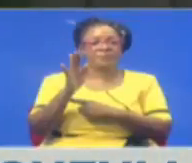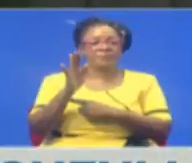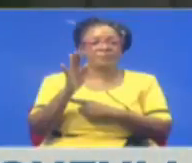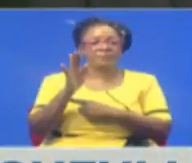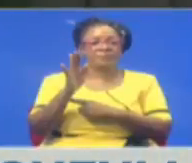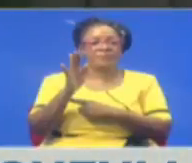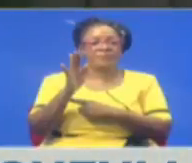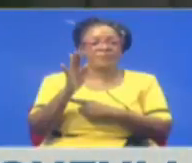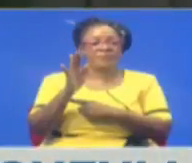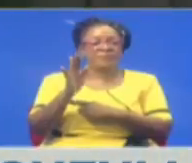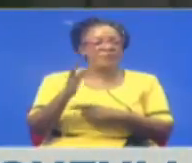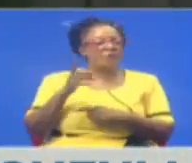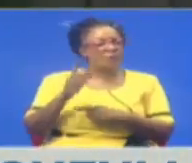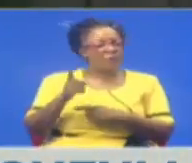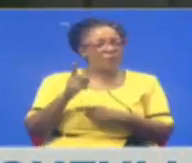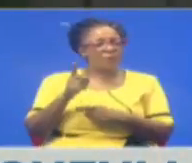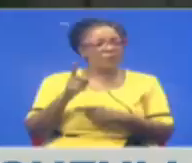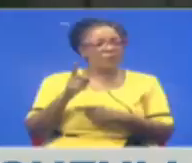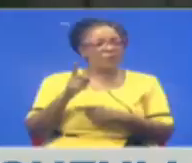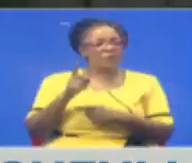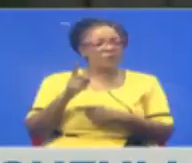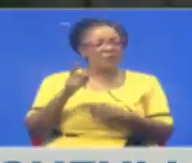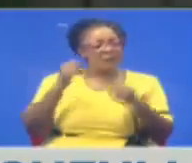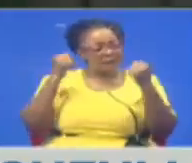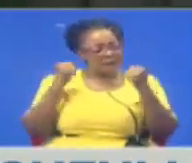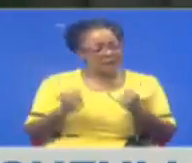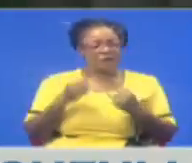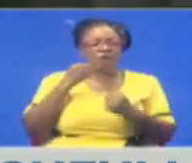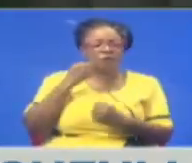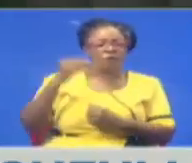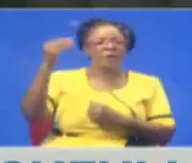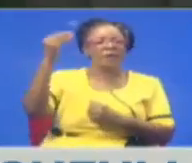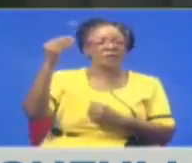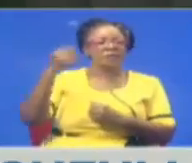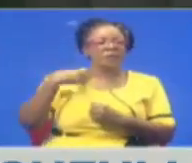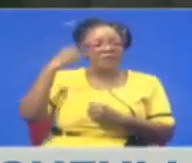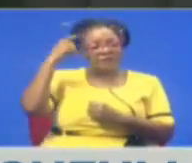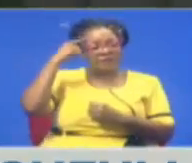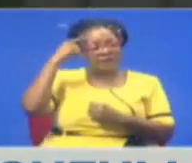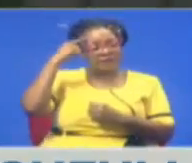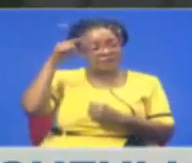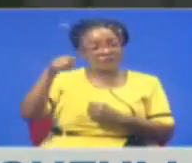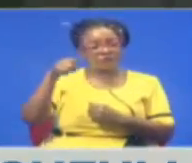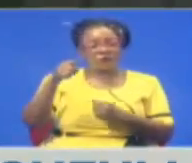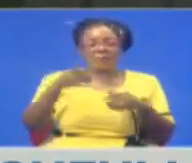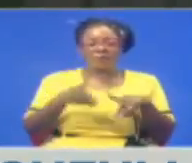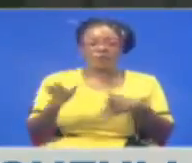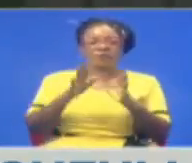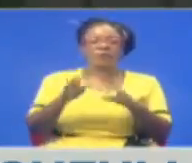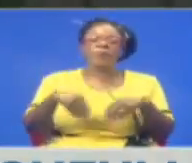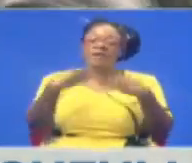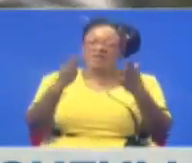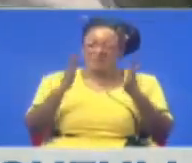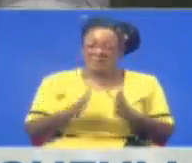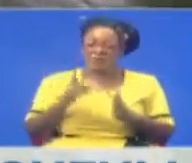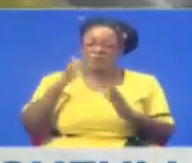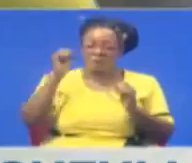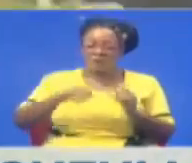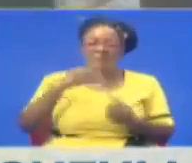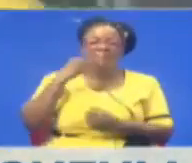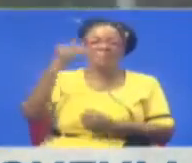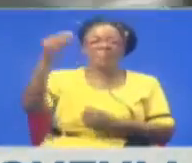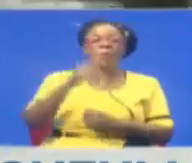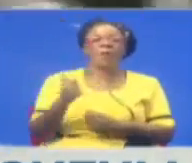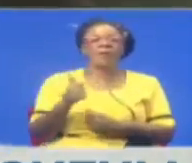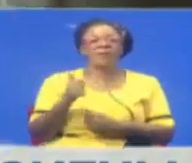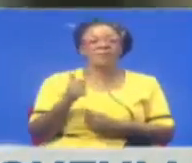paka wewe uliyeshindwa kuapa, na nafikiri hii nafasi tutamteua mtu mwingine anayeweza kuapa vizuri. Lakini